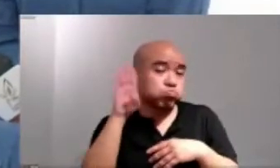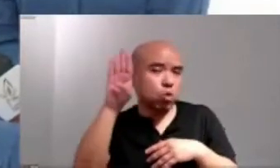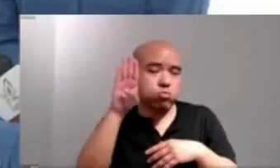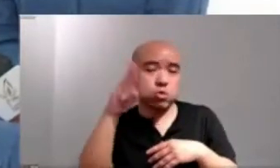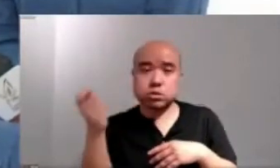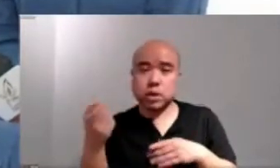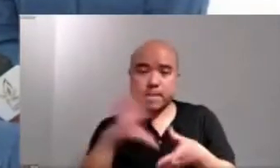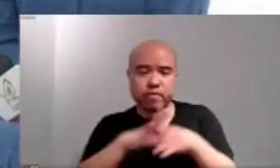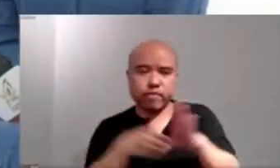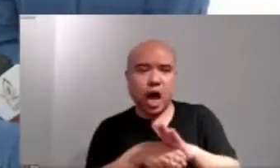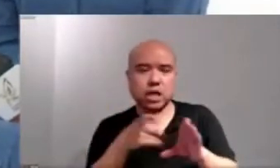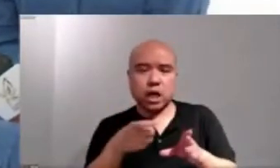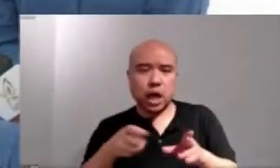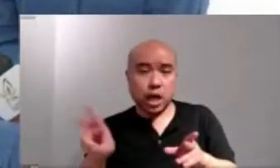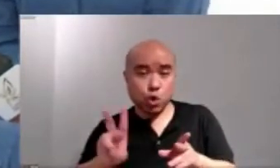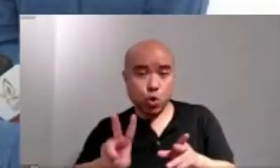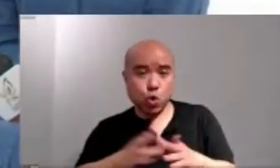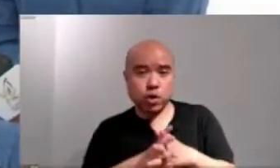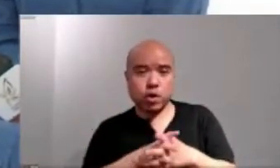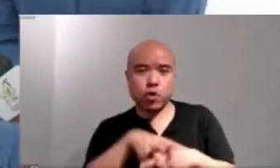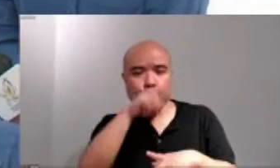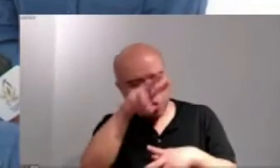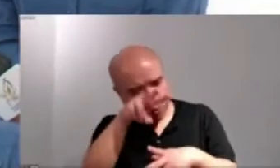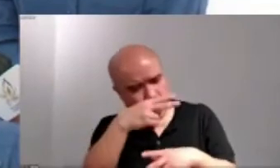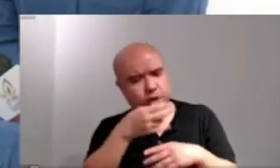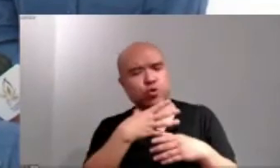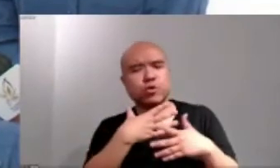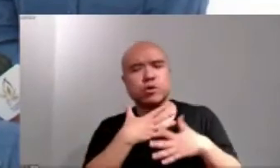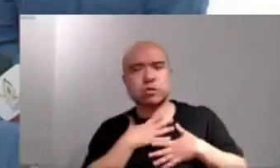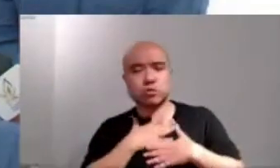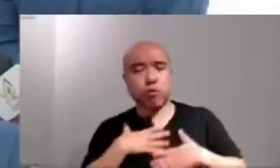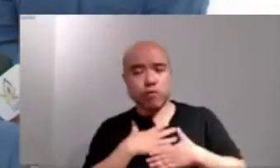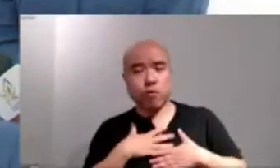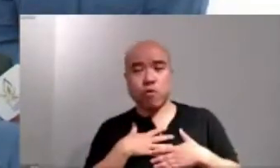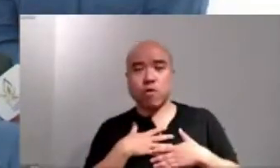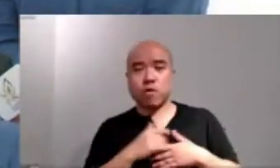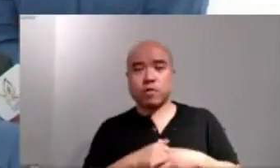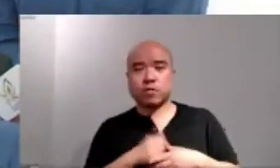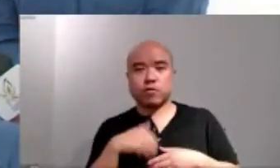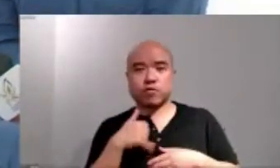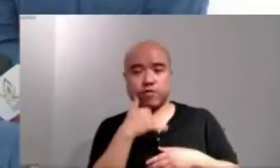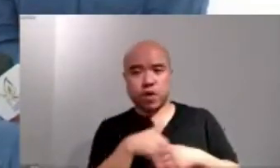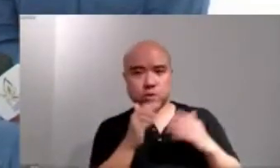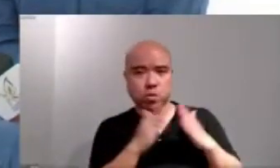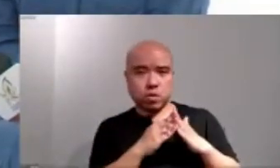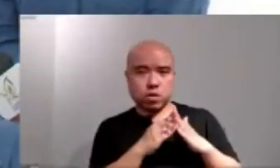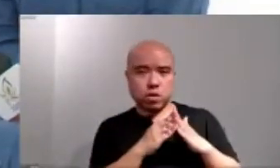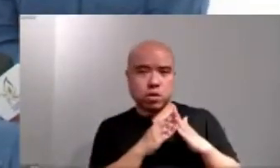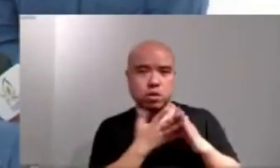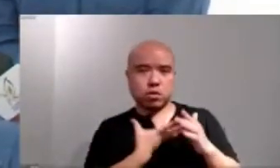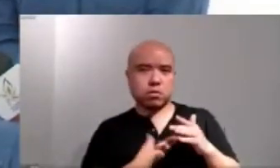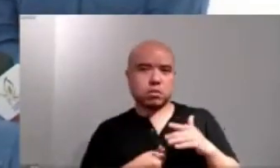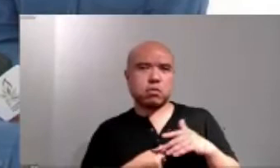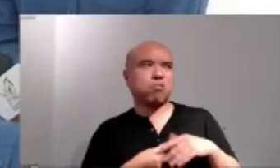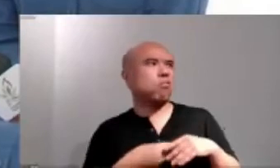啲即係心靈上面嘅一啲舒適，而唔係即係翻到屋企最唔開心嘅就係翻到屋企台面有好多